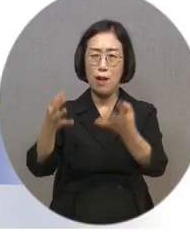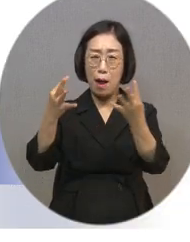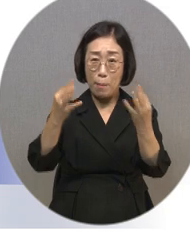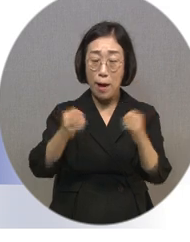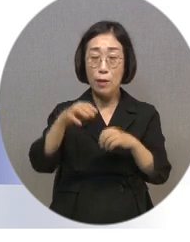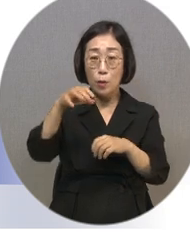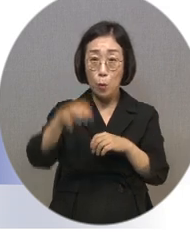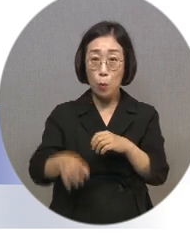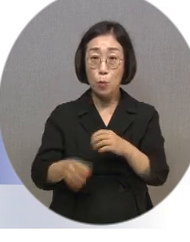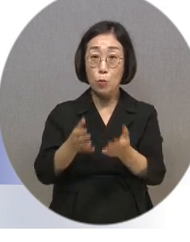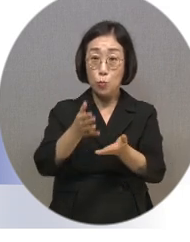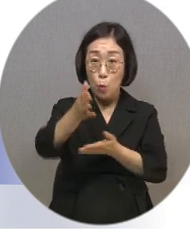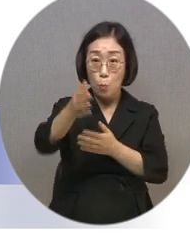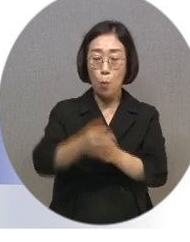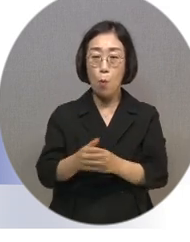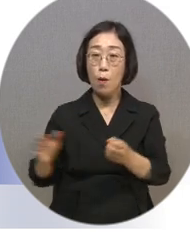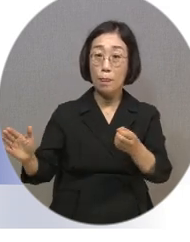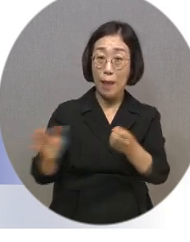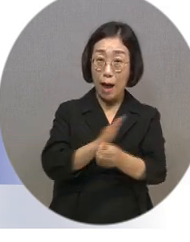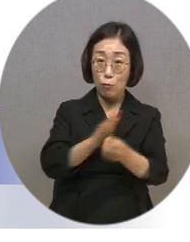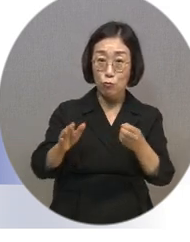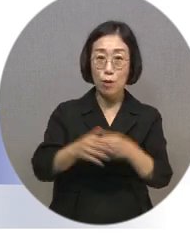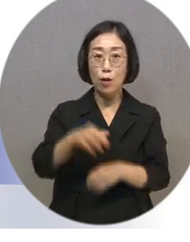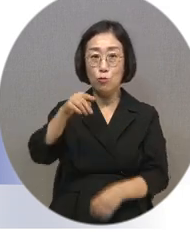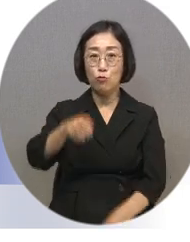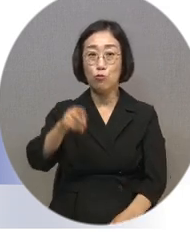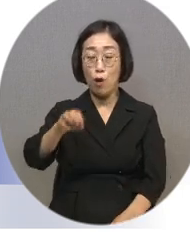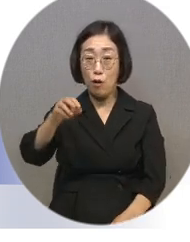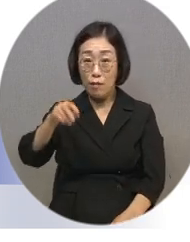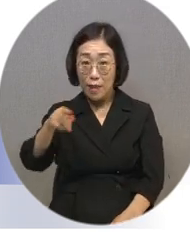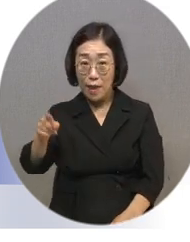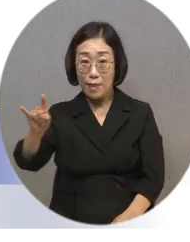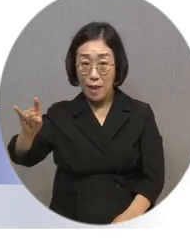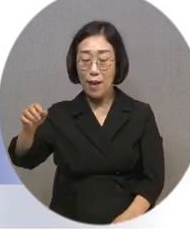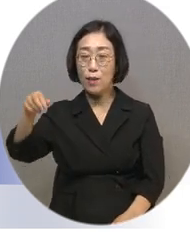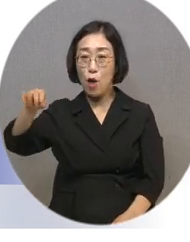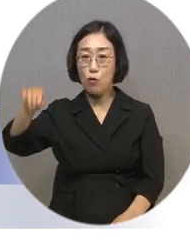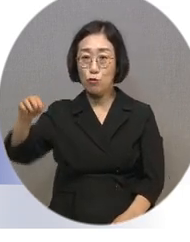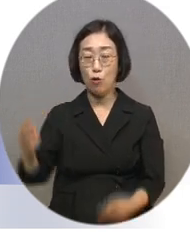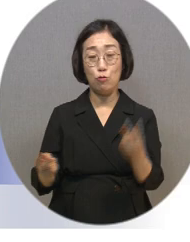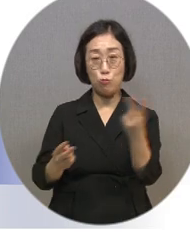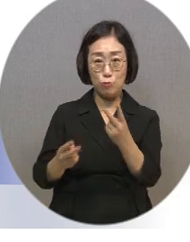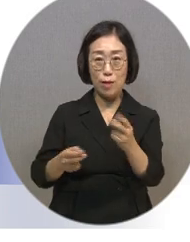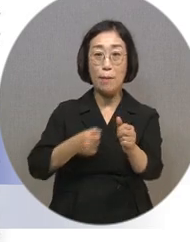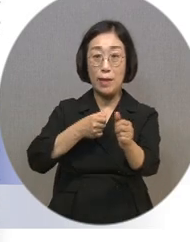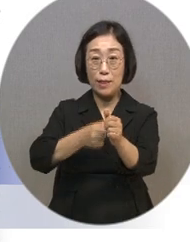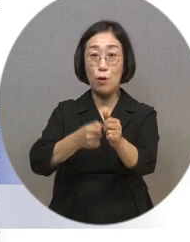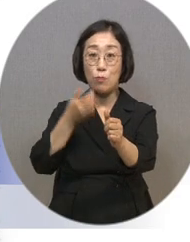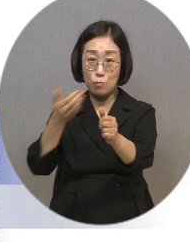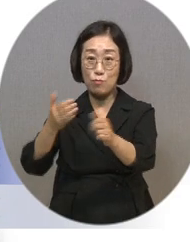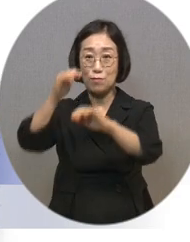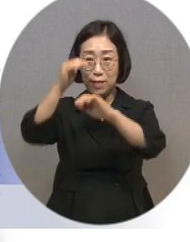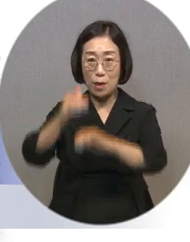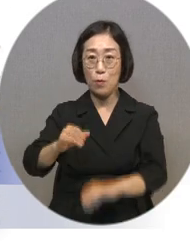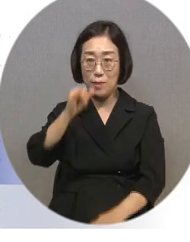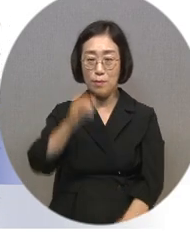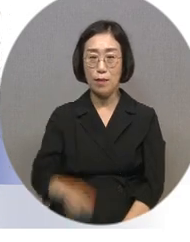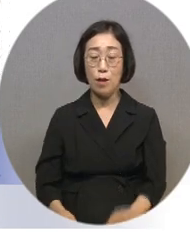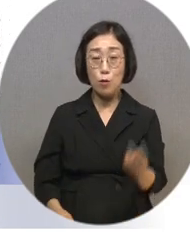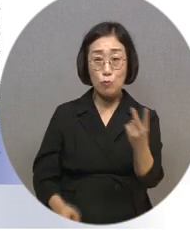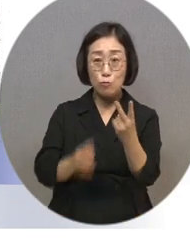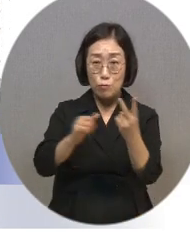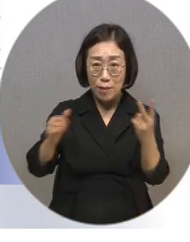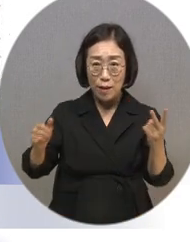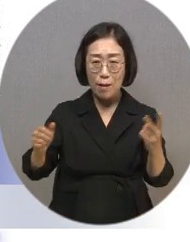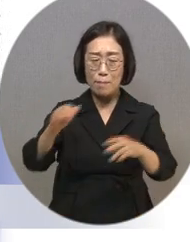파견하는 종목인 탁구의 주영대 선수와 서수연 선수의 인터뷰가 실렸습니다 두 선수는 그동안